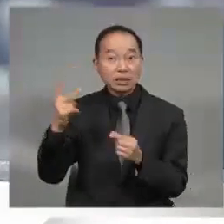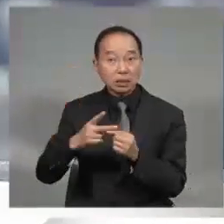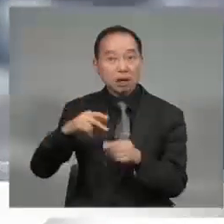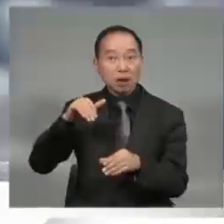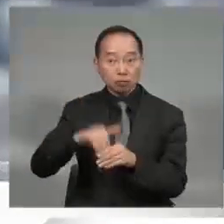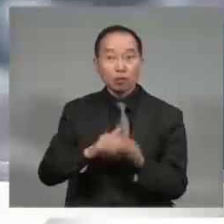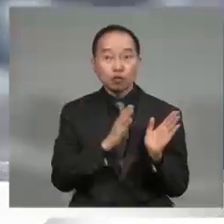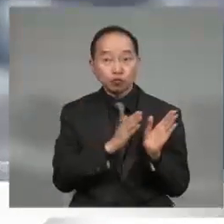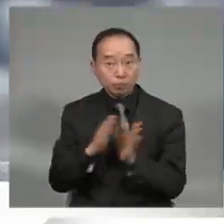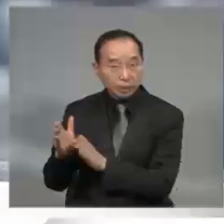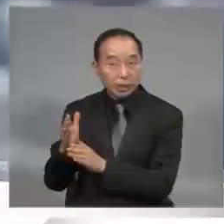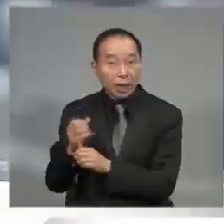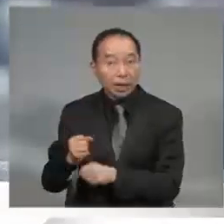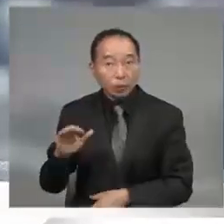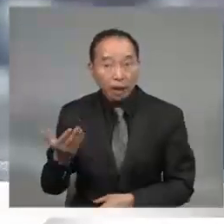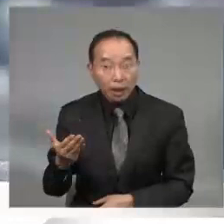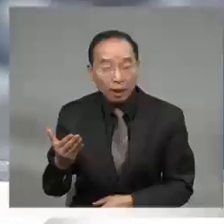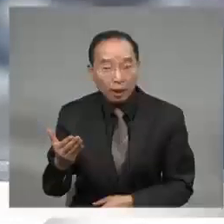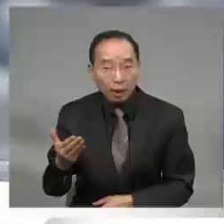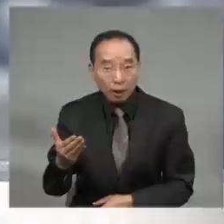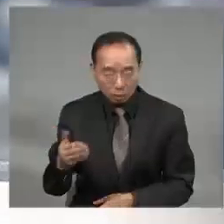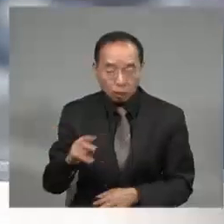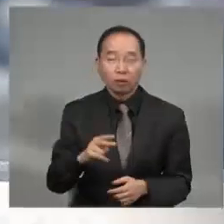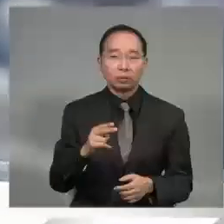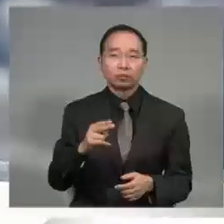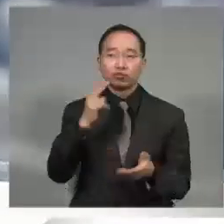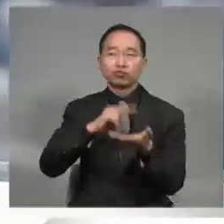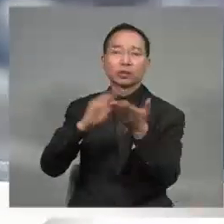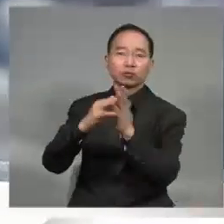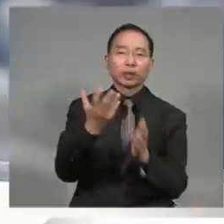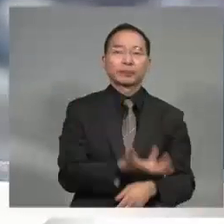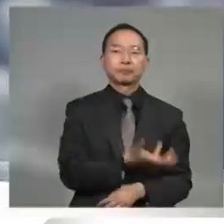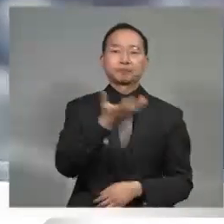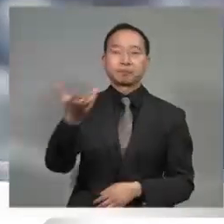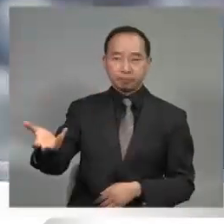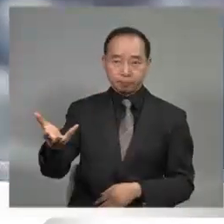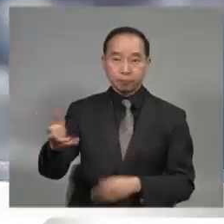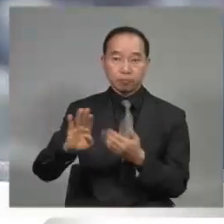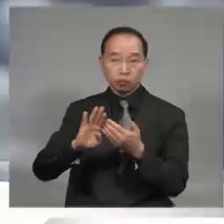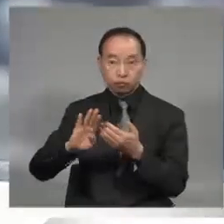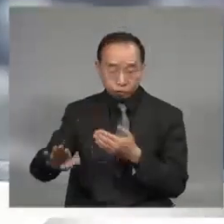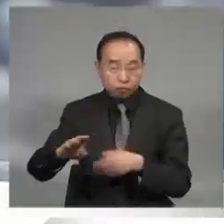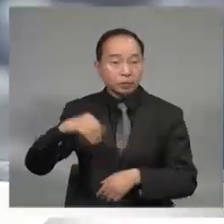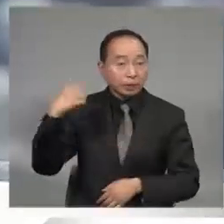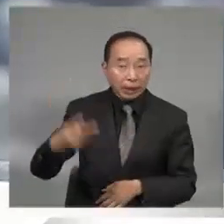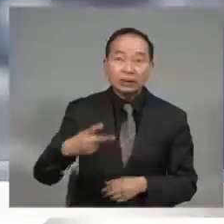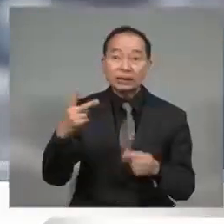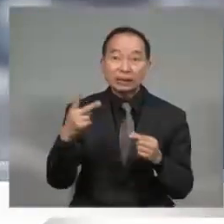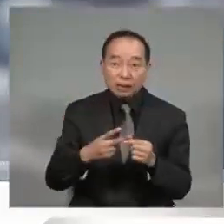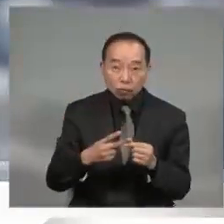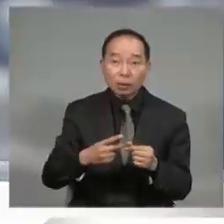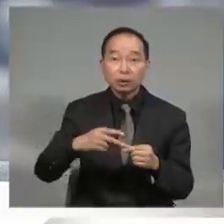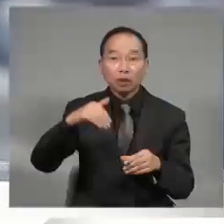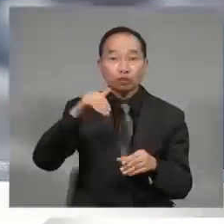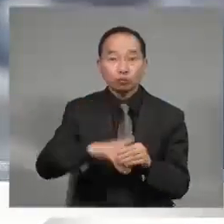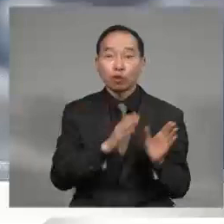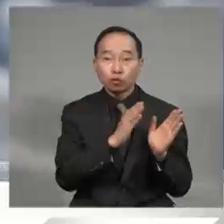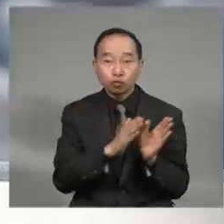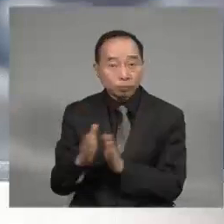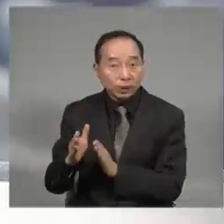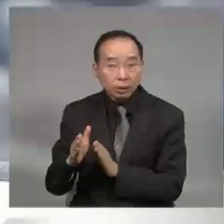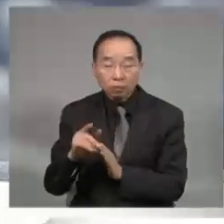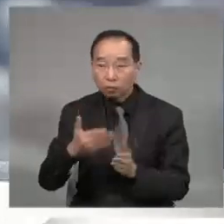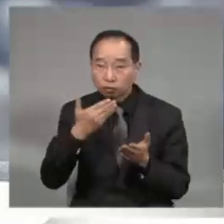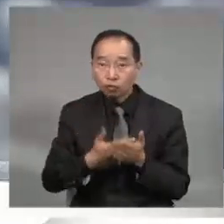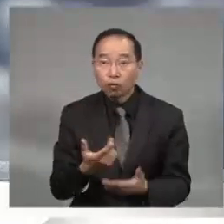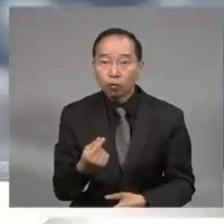되잖아요. 또 저 투표함 보내고 또 이제 그 장소에서 내일 네. 사전투표가 이루어지기 때문에 그곳 정리하는 것도 또 중요하겠어요.